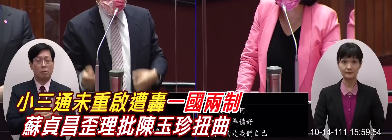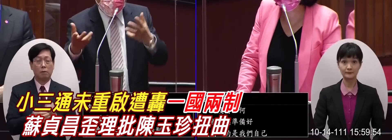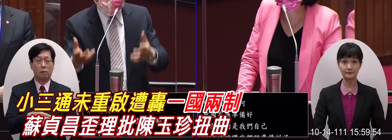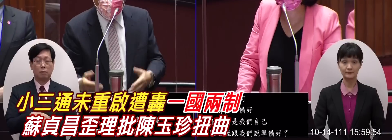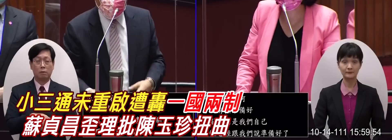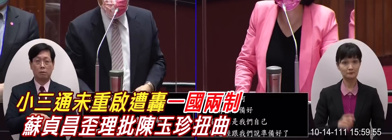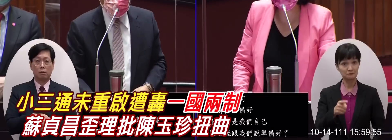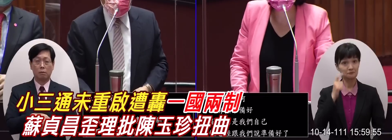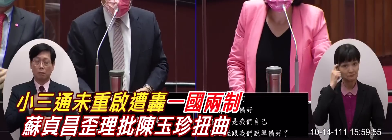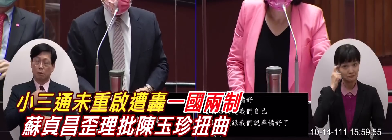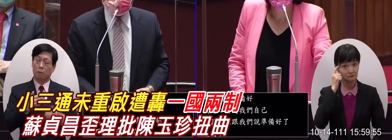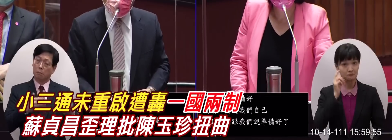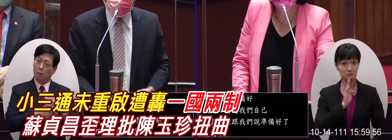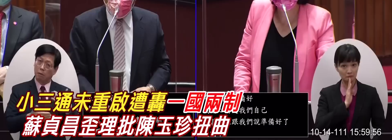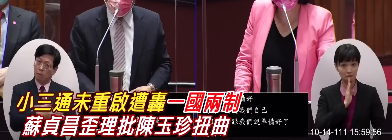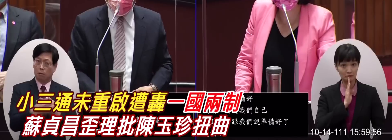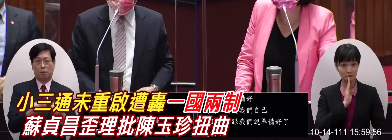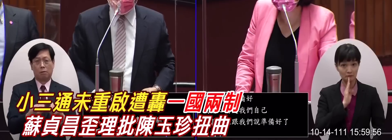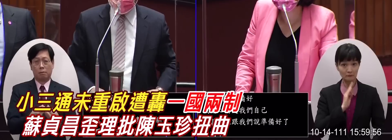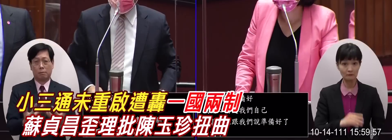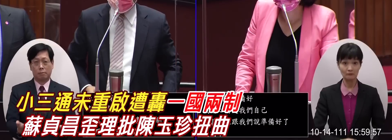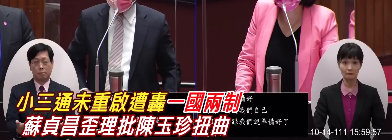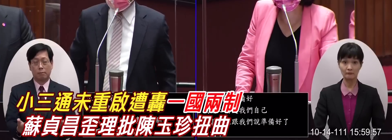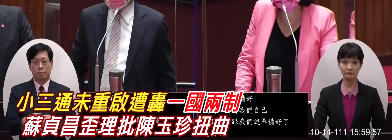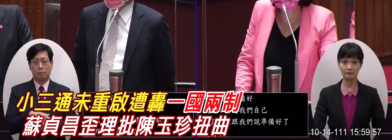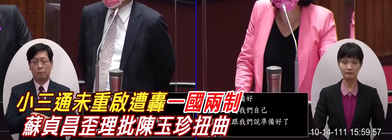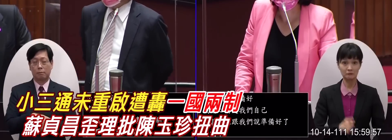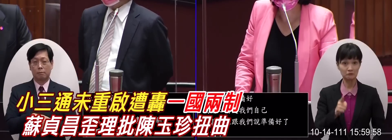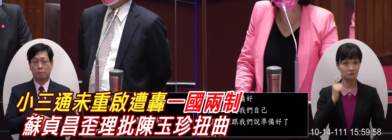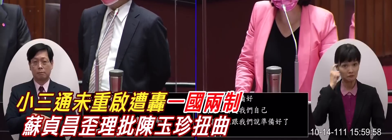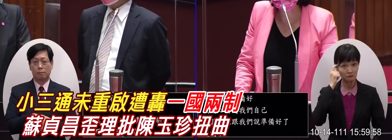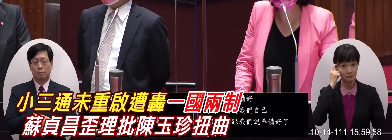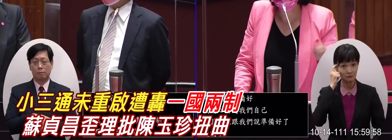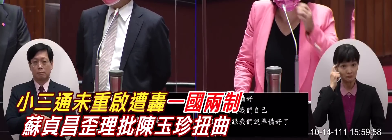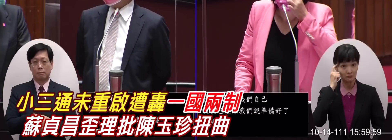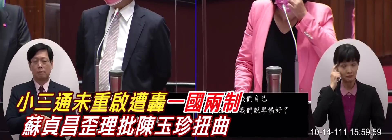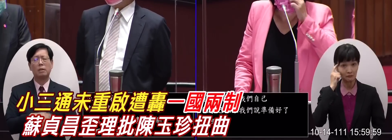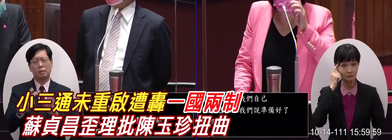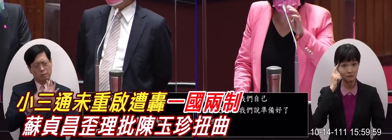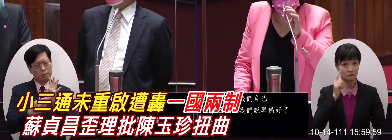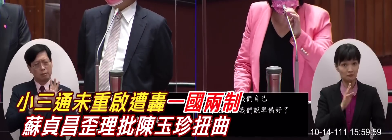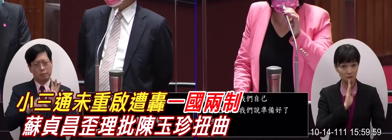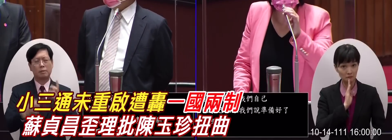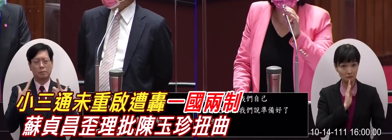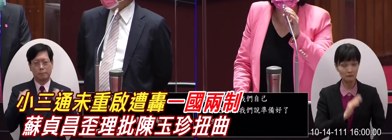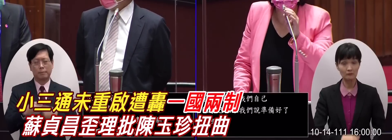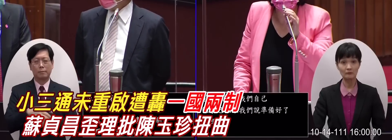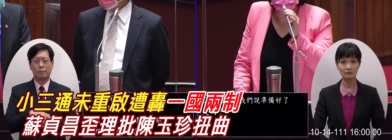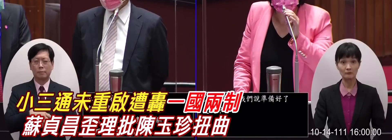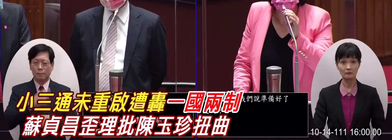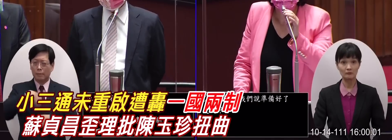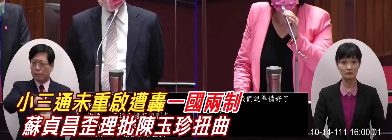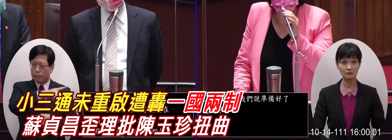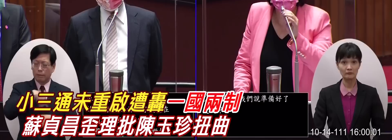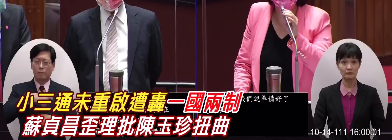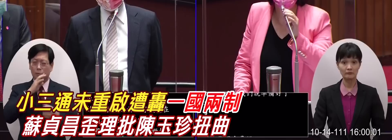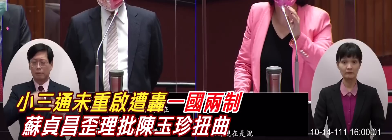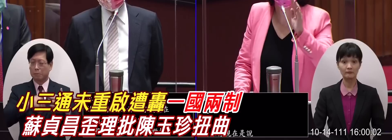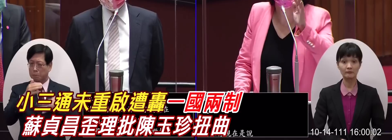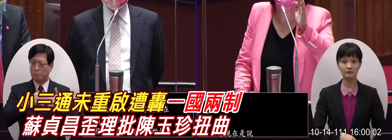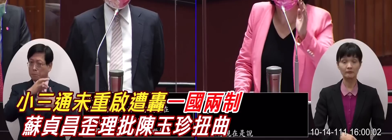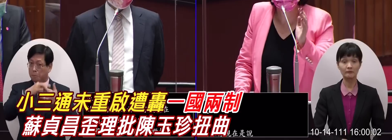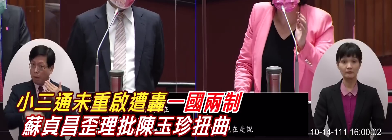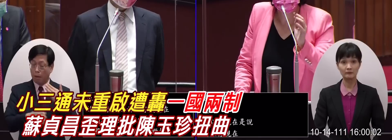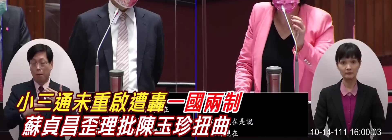哦，那所以你现在是说 那怎么通？ 所以你现在 我已经讲了这个基本上， 所以因为 大家要先把相关的机